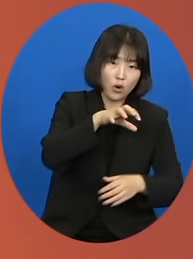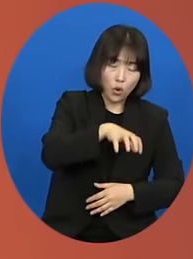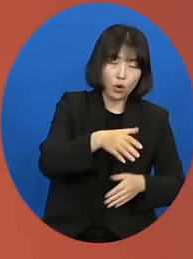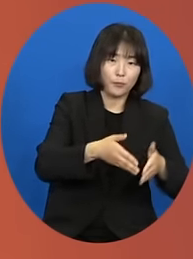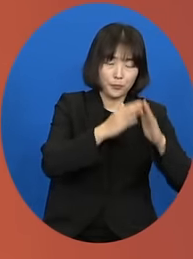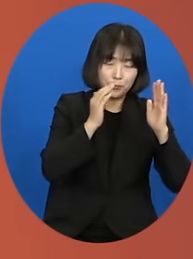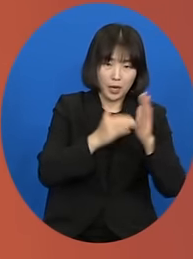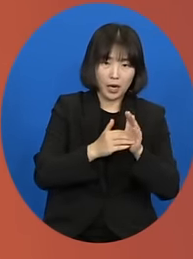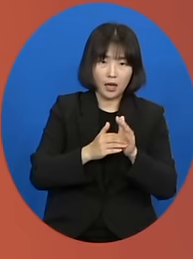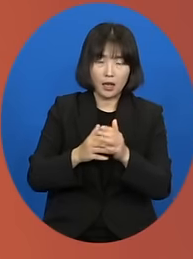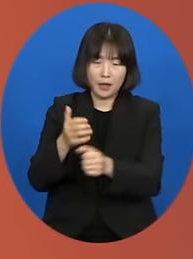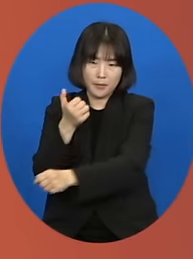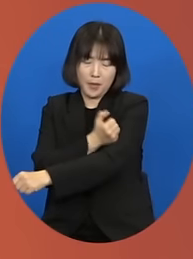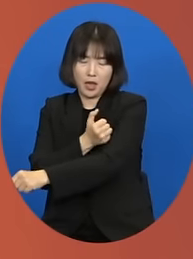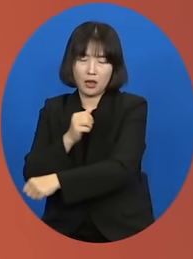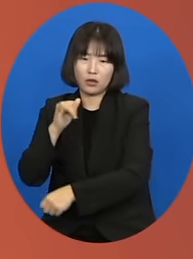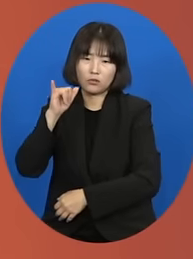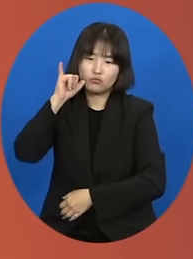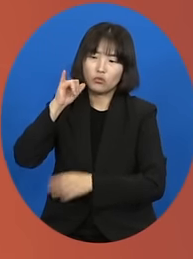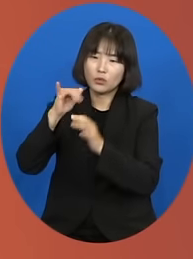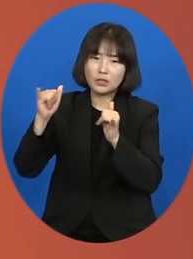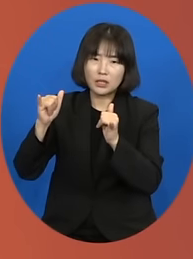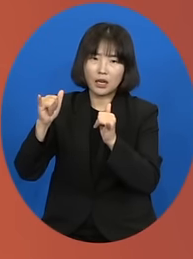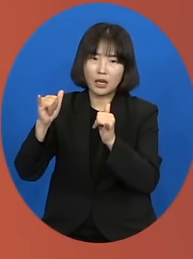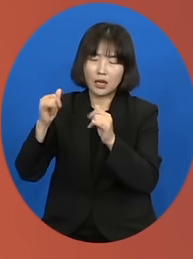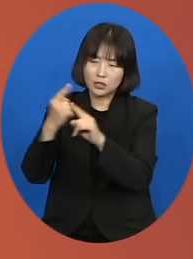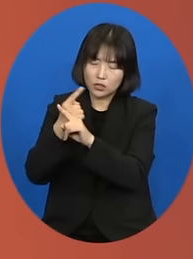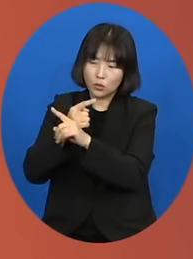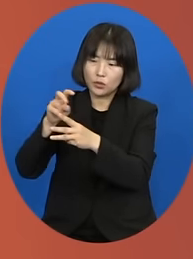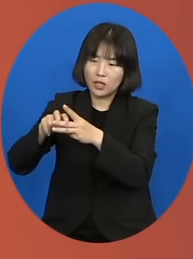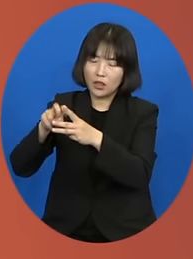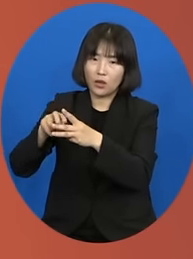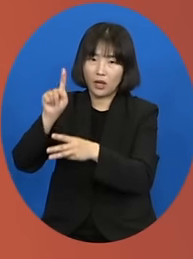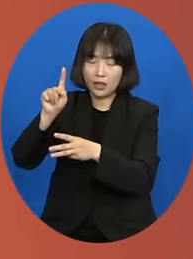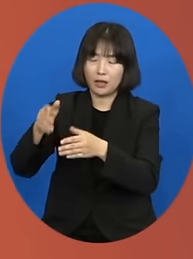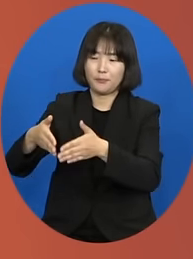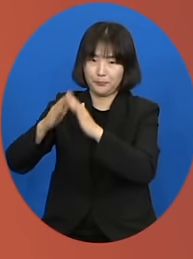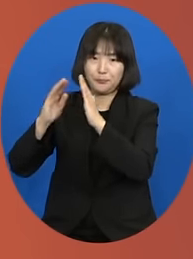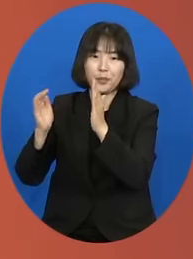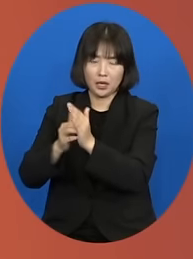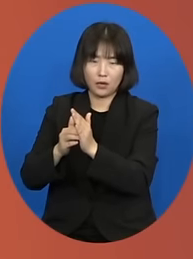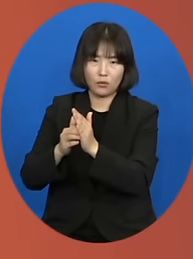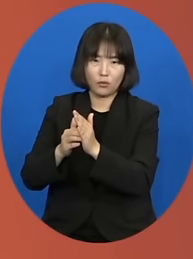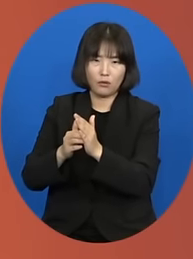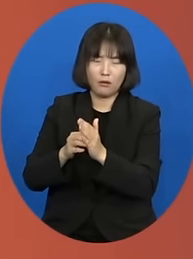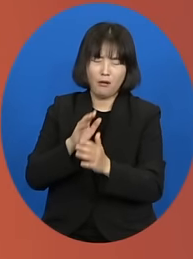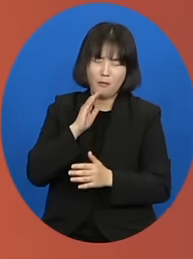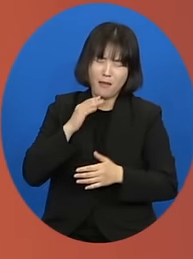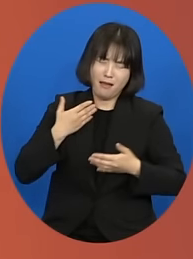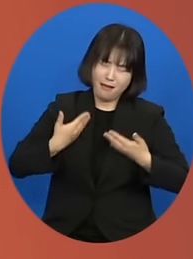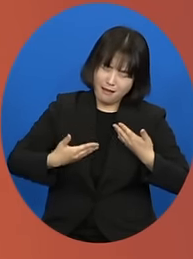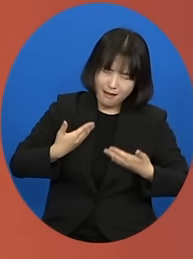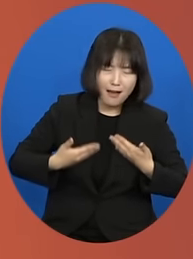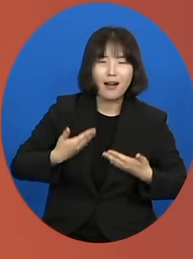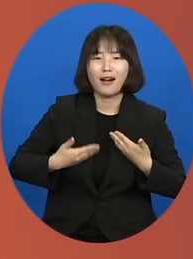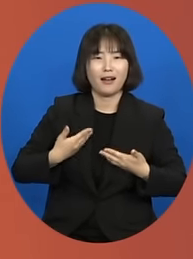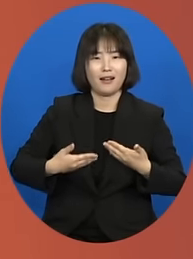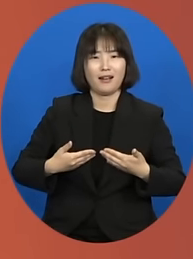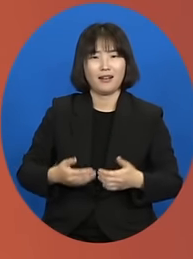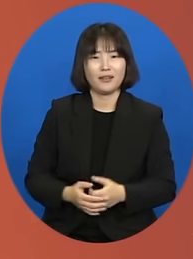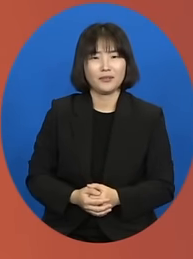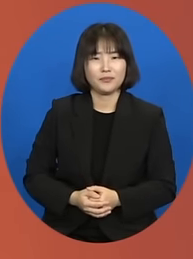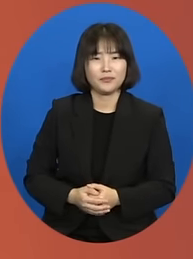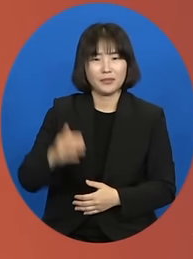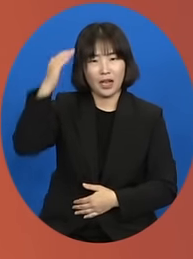세웠고 신학생 100명을 수업을 다 진행시켰습니다. 정신없이 살았어요. 이 한국으로